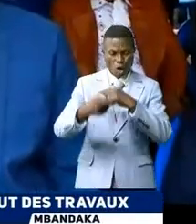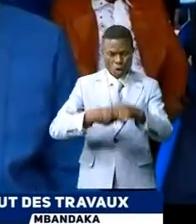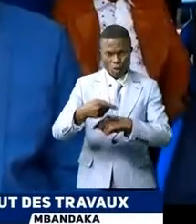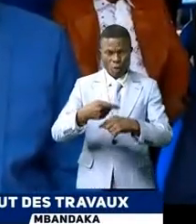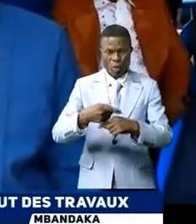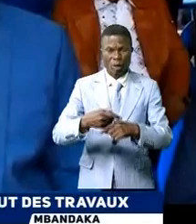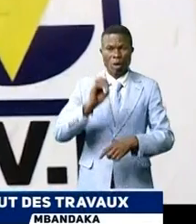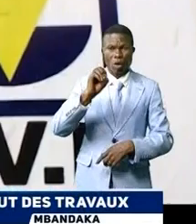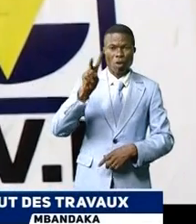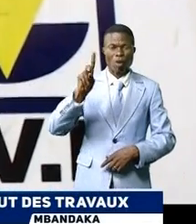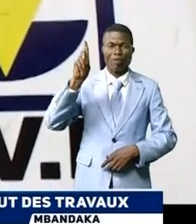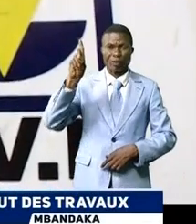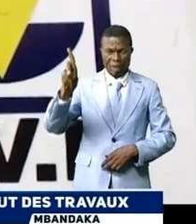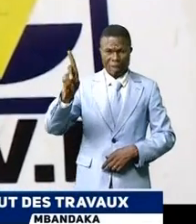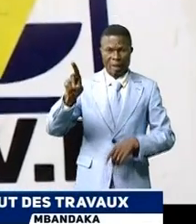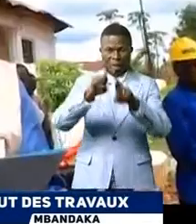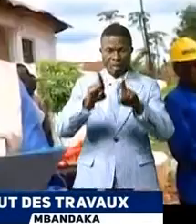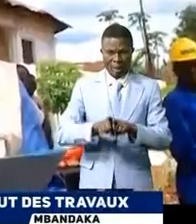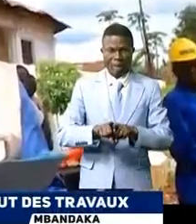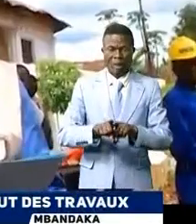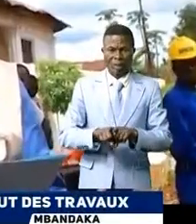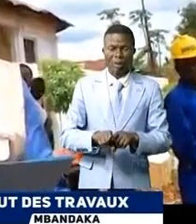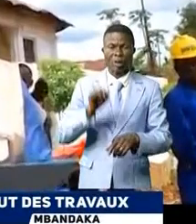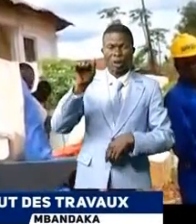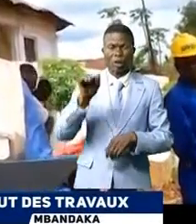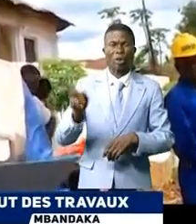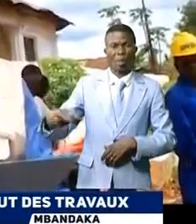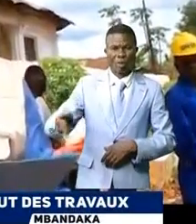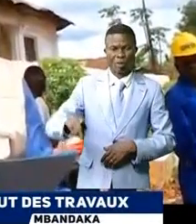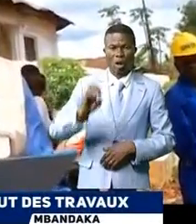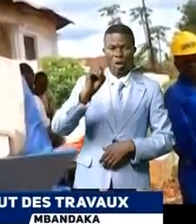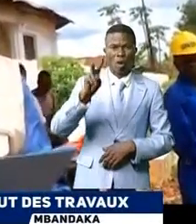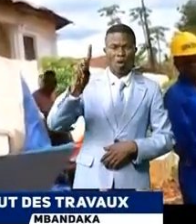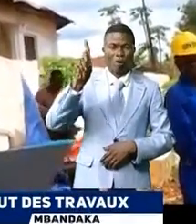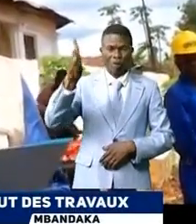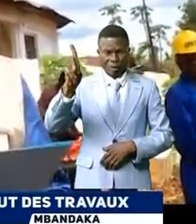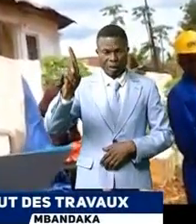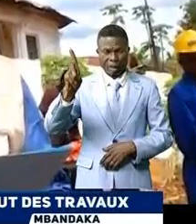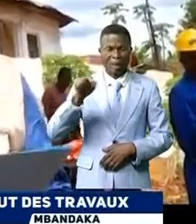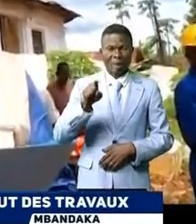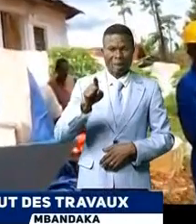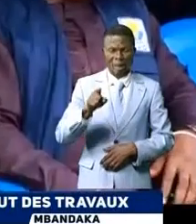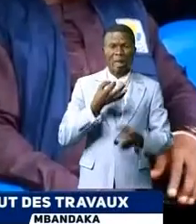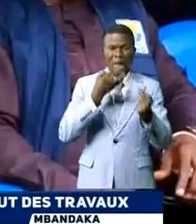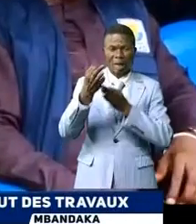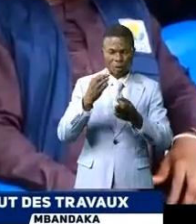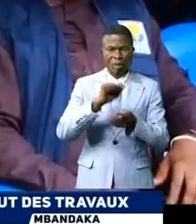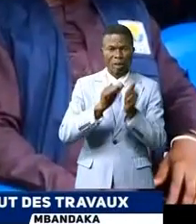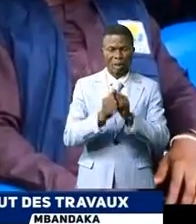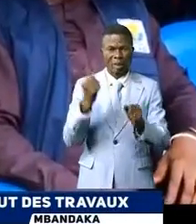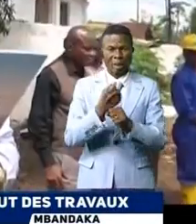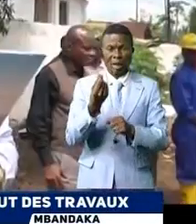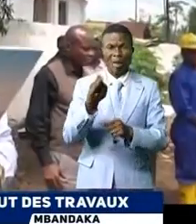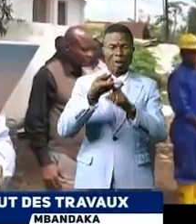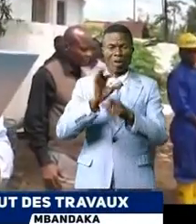par l'Office de voirie et drainage. Le directeur provincial de l'OVD, Turquin Boukassa, l'a fait. Travaux financés